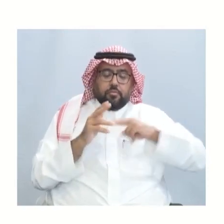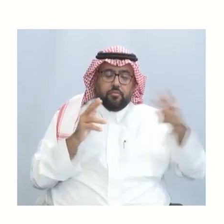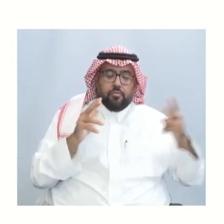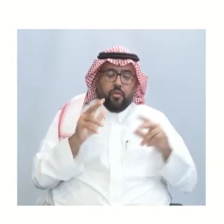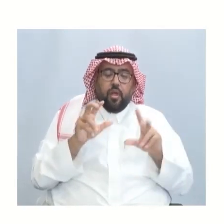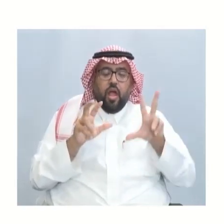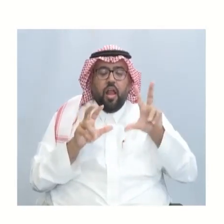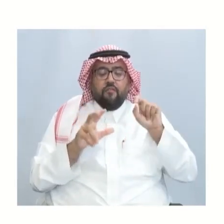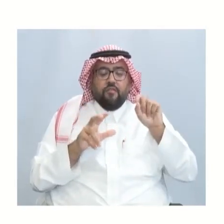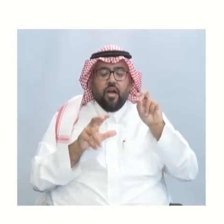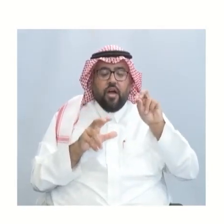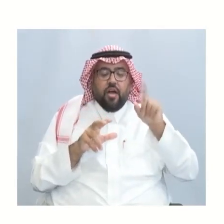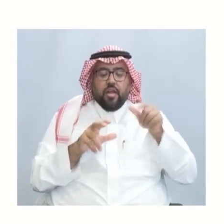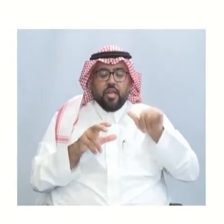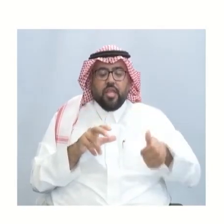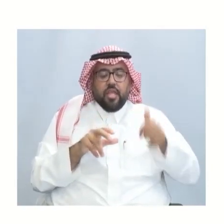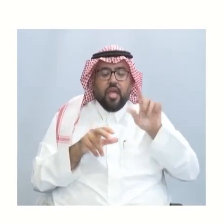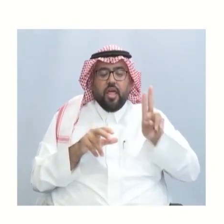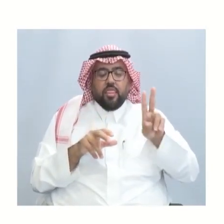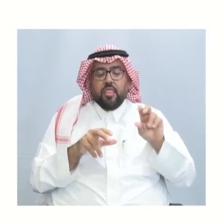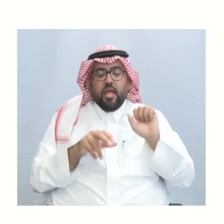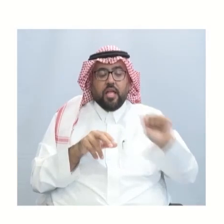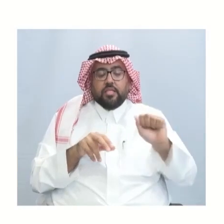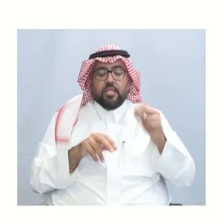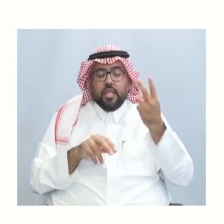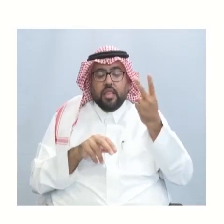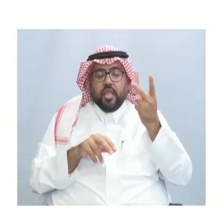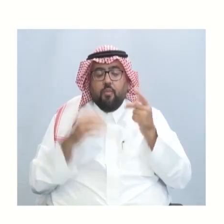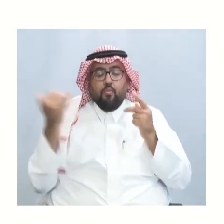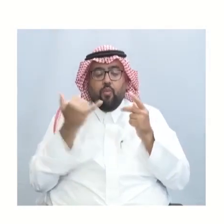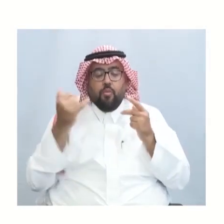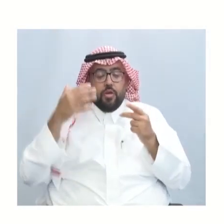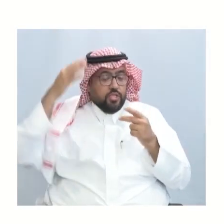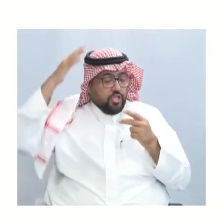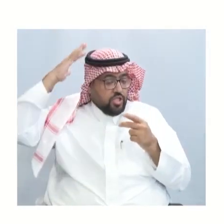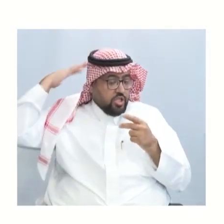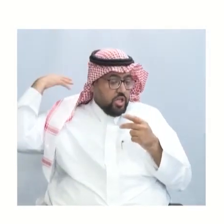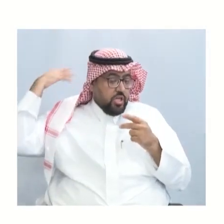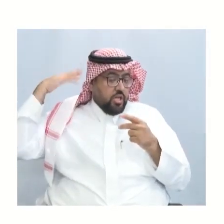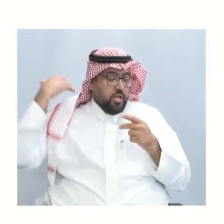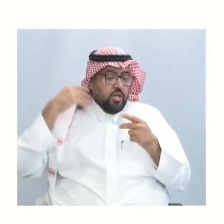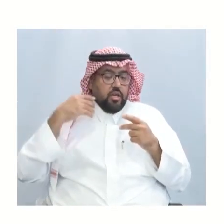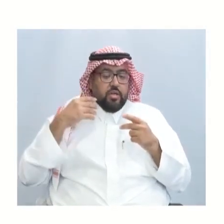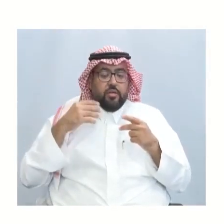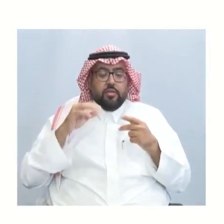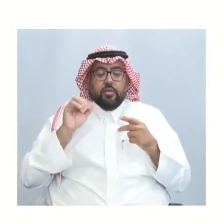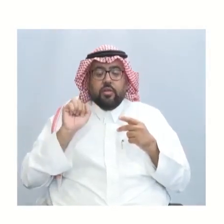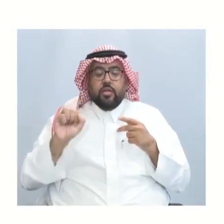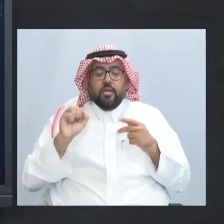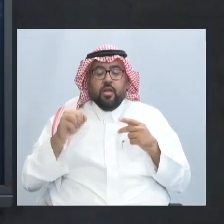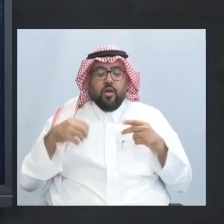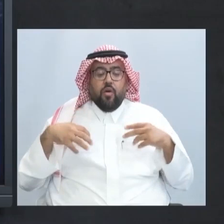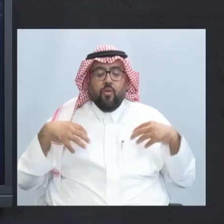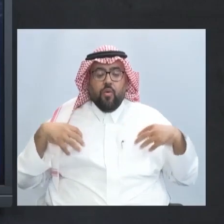افراد الفقريات بوجود خاصيتين مهمتين وهي الشعر والغدد اللبني هي الخاصيتين التي ميزت